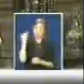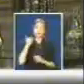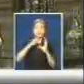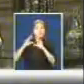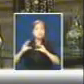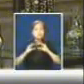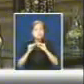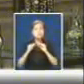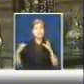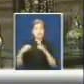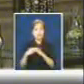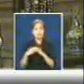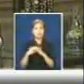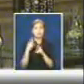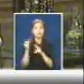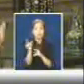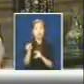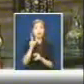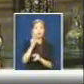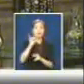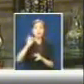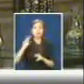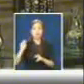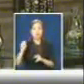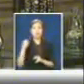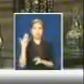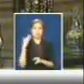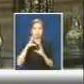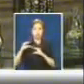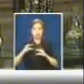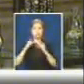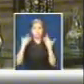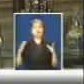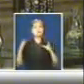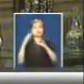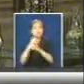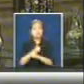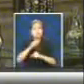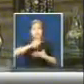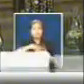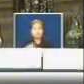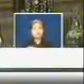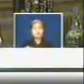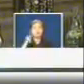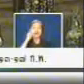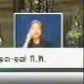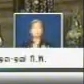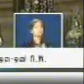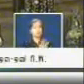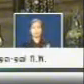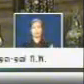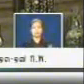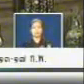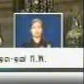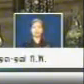ของการแก้ไขปัญหาน้ำท่วมที่มีการวิจารณ์แผนการบริหารจัดการน้ำว่าอาจจะยังไม่เพียงพอค่ะโดยชี้แจงว่าทุกคำถามทุ